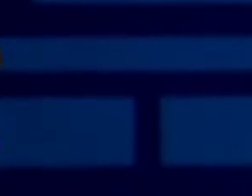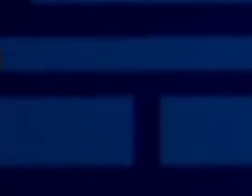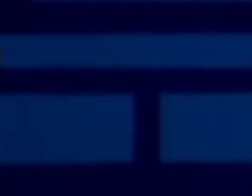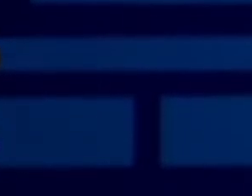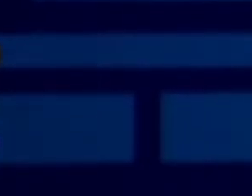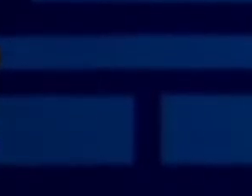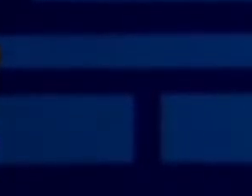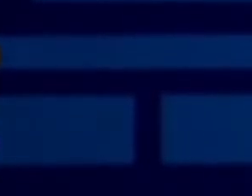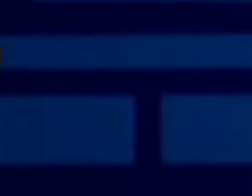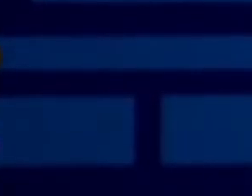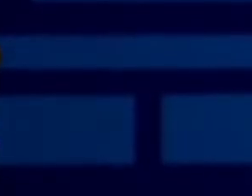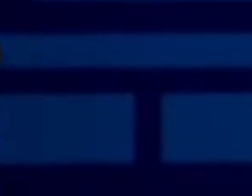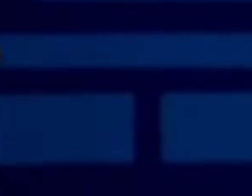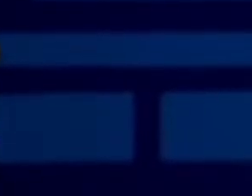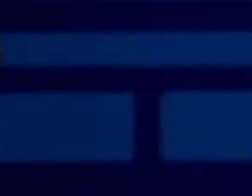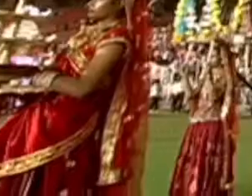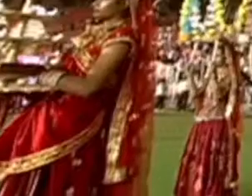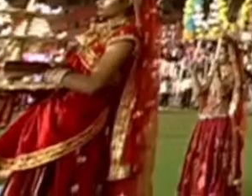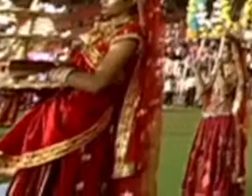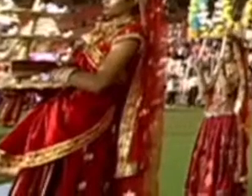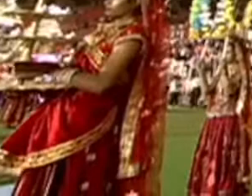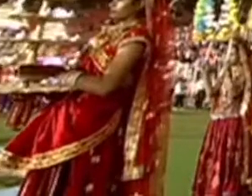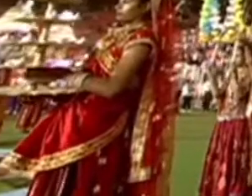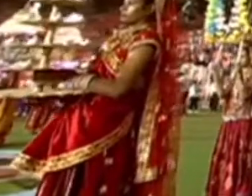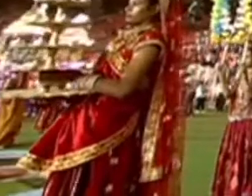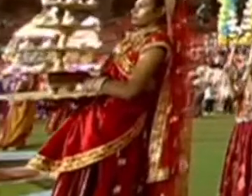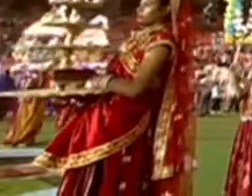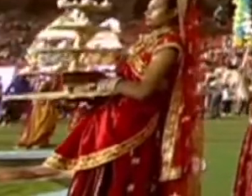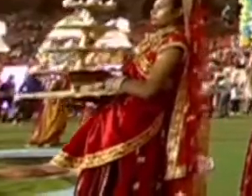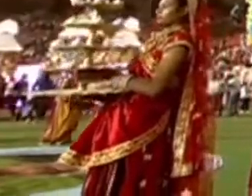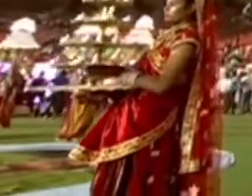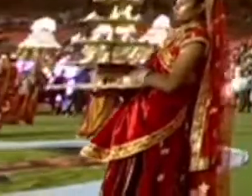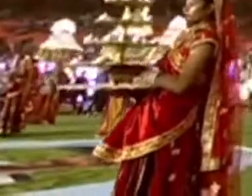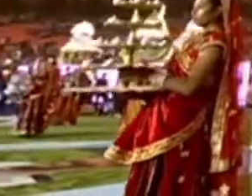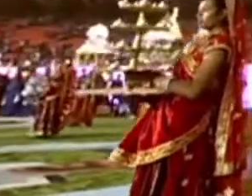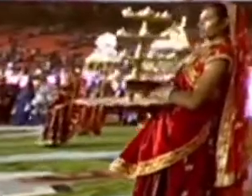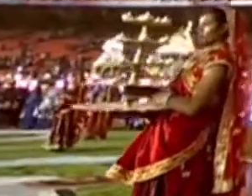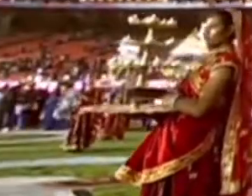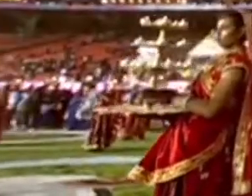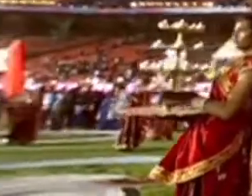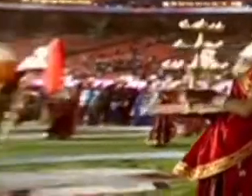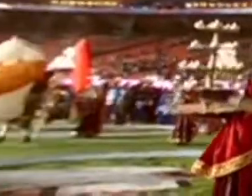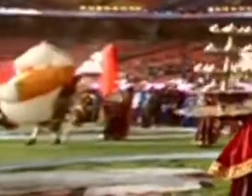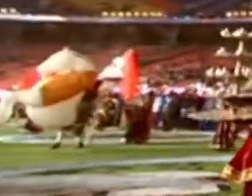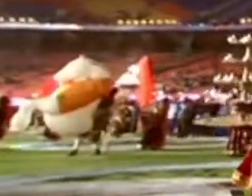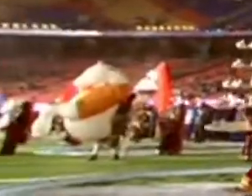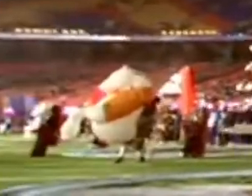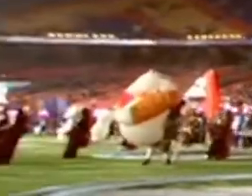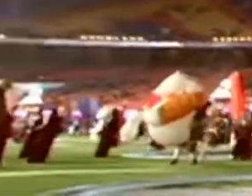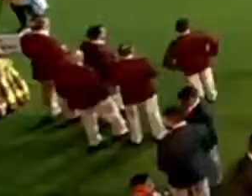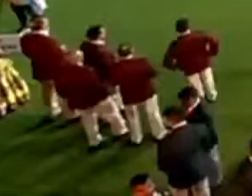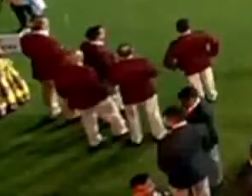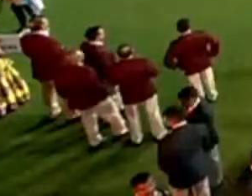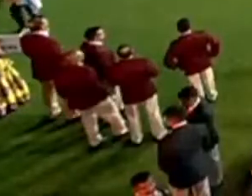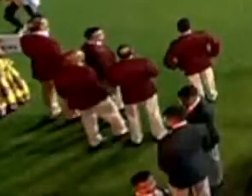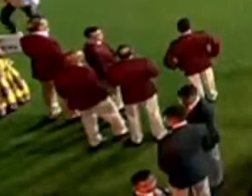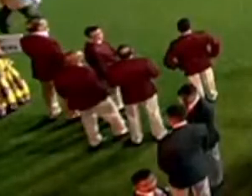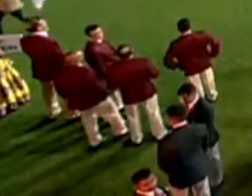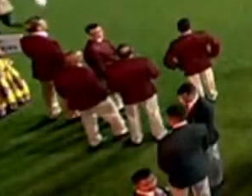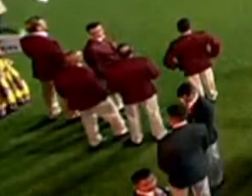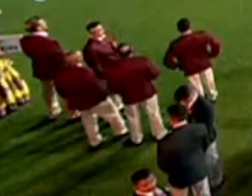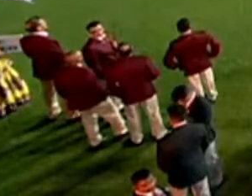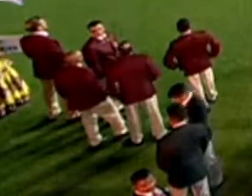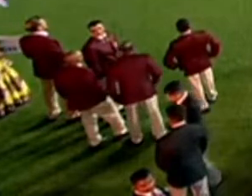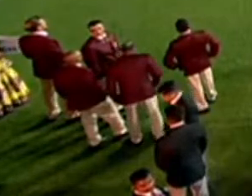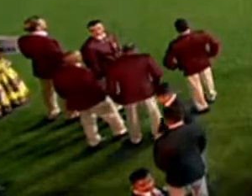किया। उसके लिए हम उनके बहुत बहुत आभारी हैं। गुजरात की समग्र जनता उनको कोटि कोटि वंदन करती है और फिर से पधारने